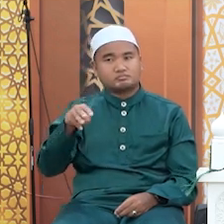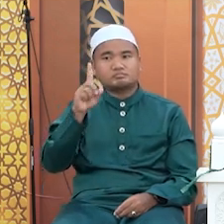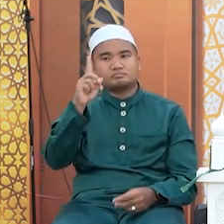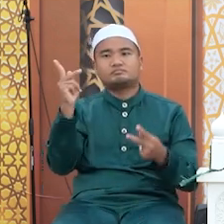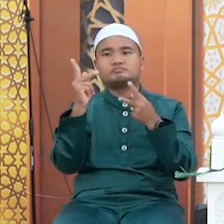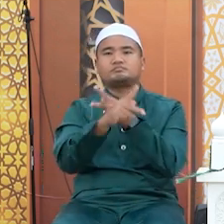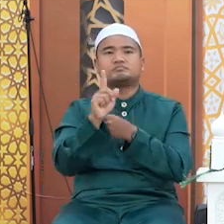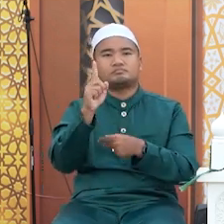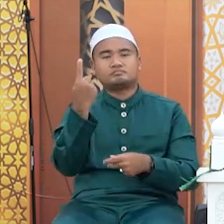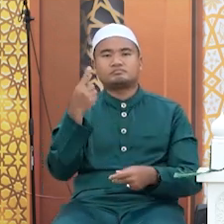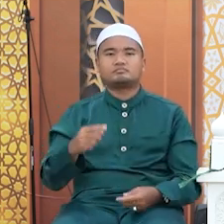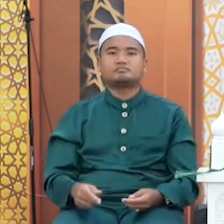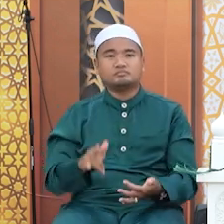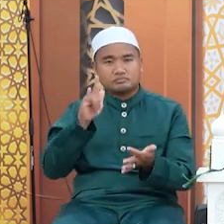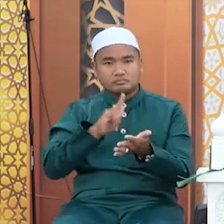saja, rahmat.